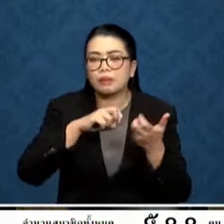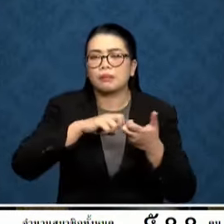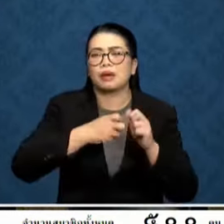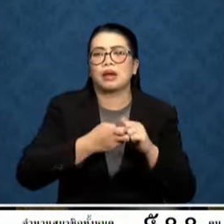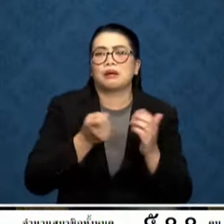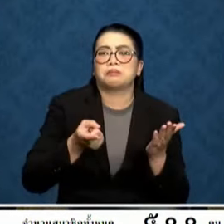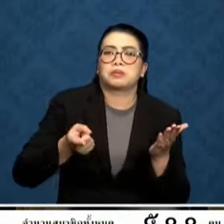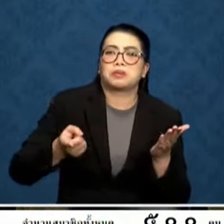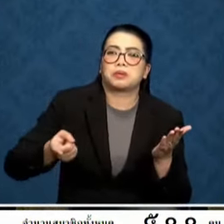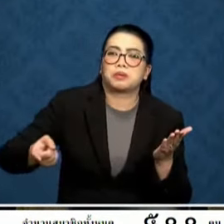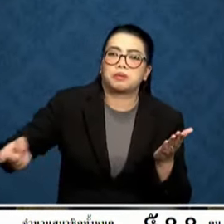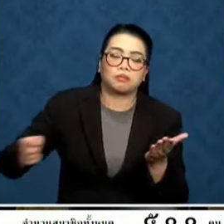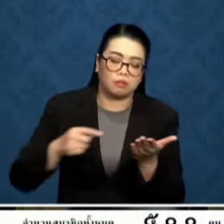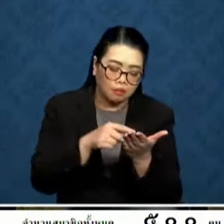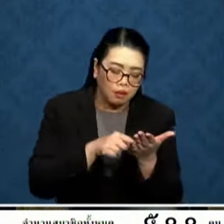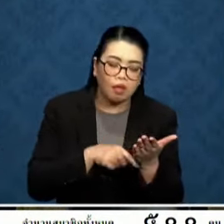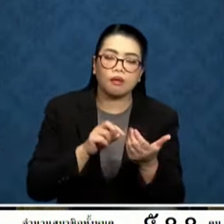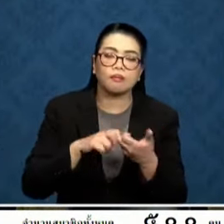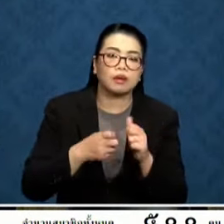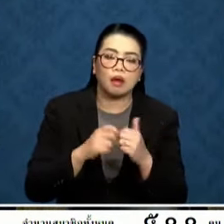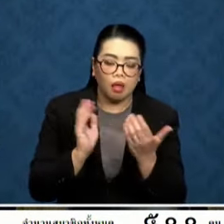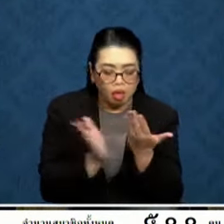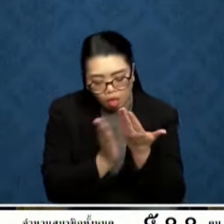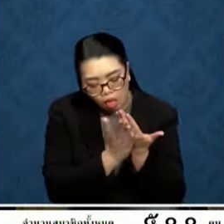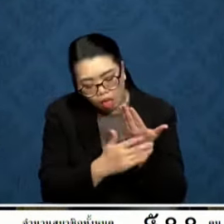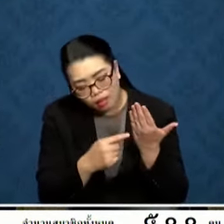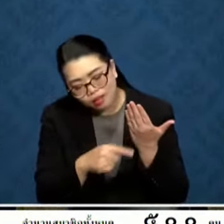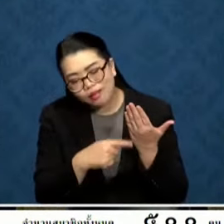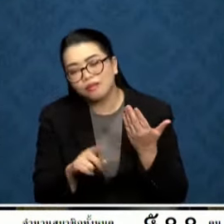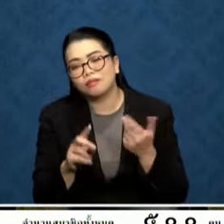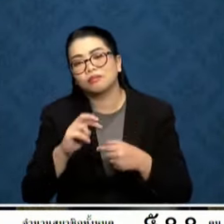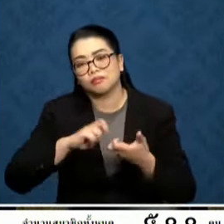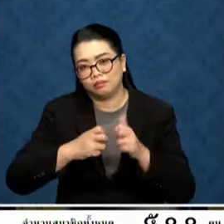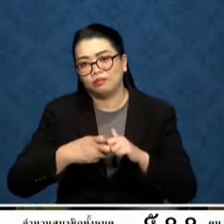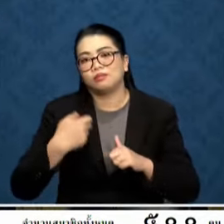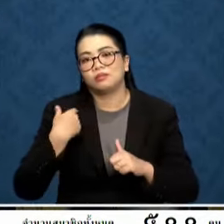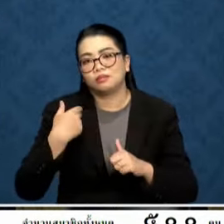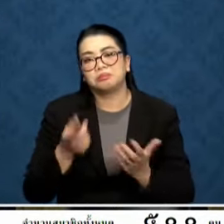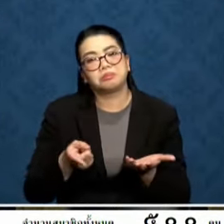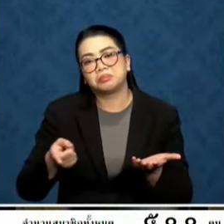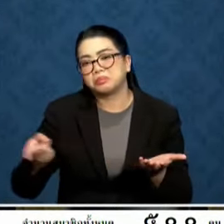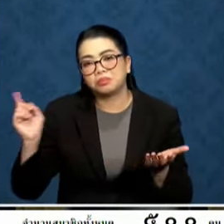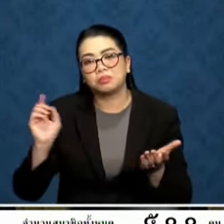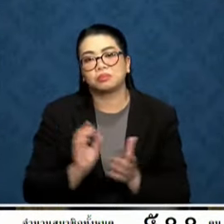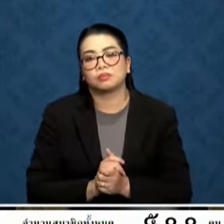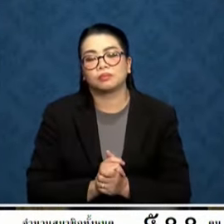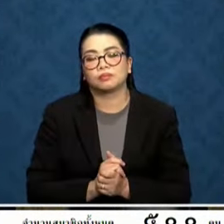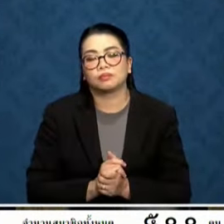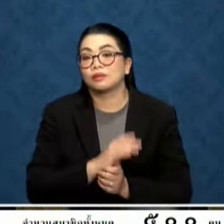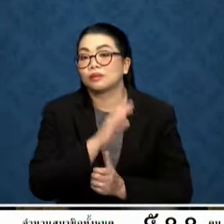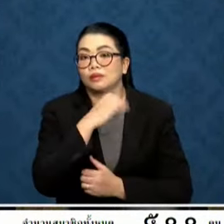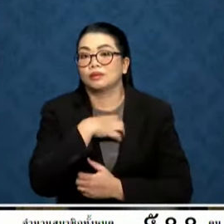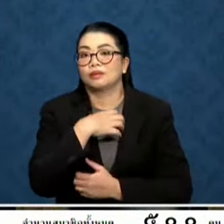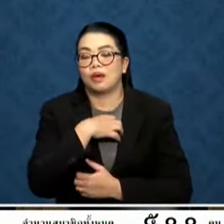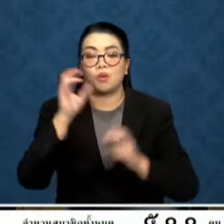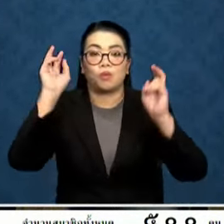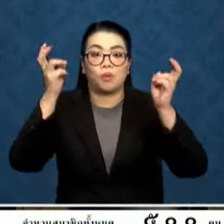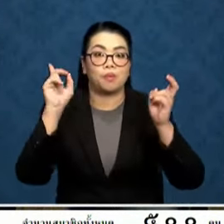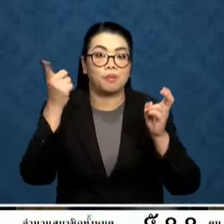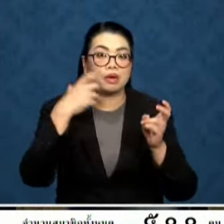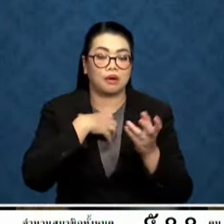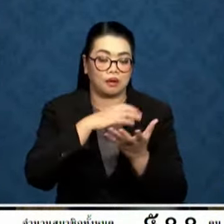ๆอย่างที่ผมได้กล่าวไปแล้วข้างต้นนะครับทีนี้ถ้าเราอยากจะเอาโจทย์ถ้า